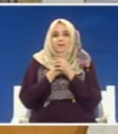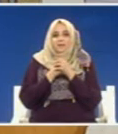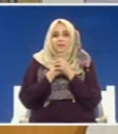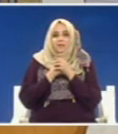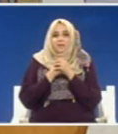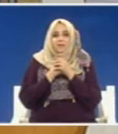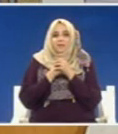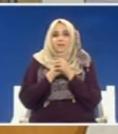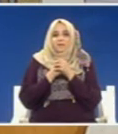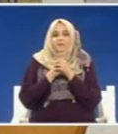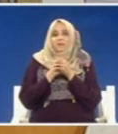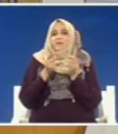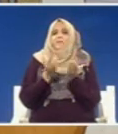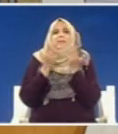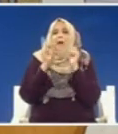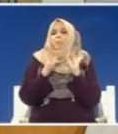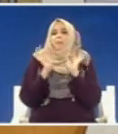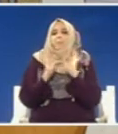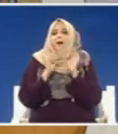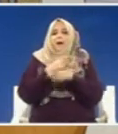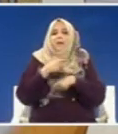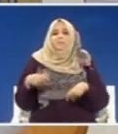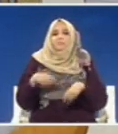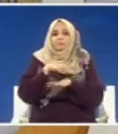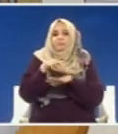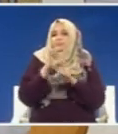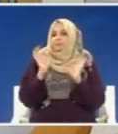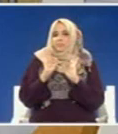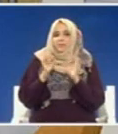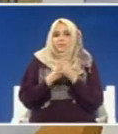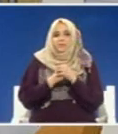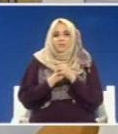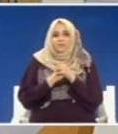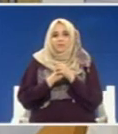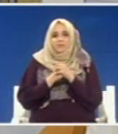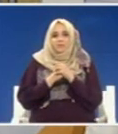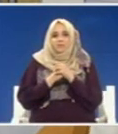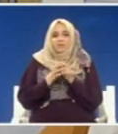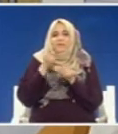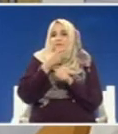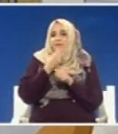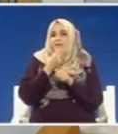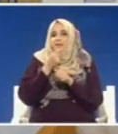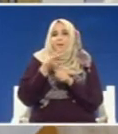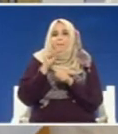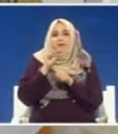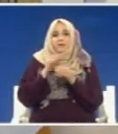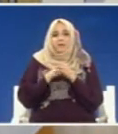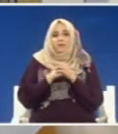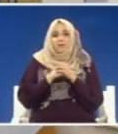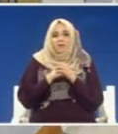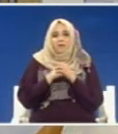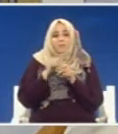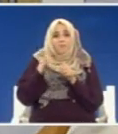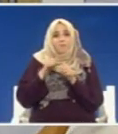شرعي شرعي برك، لأن أيوة. ما فيش عقد إداري، العقد الشرعي هذا الآن فيه يسر، ولكن لا بد من من